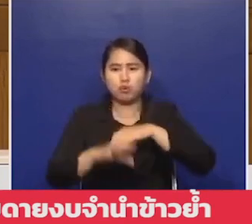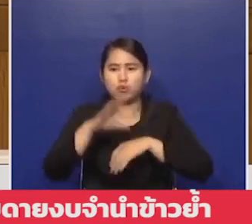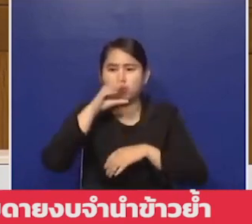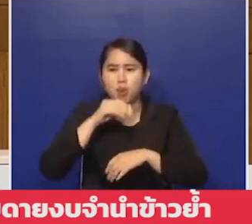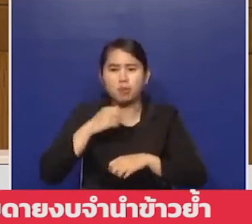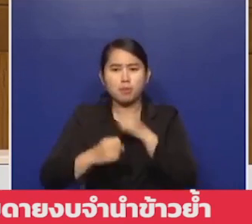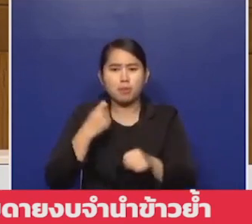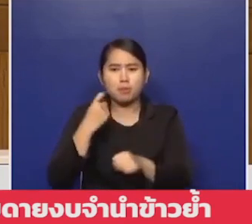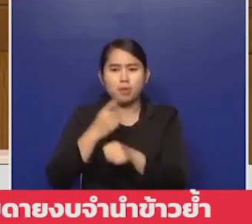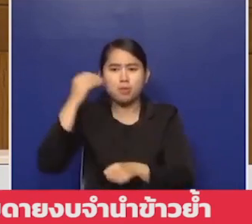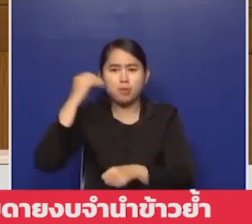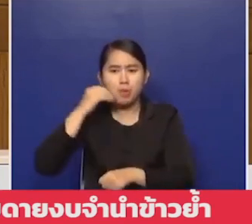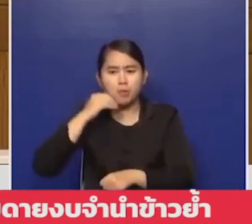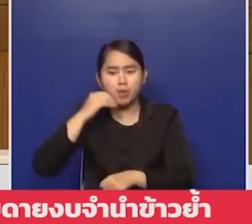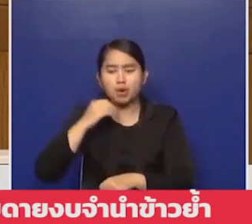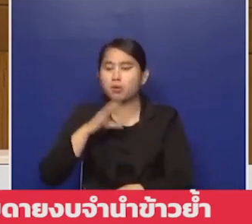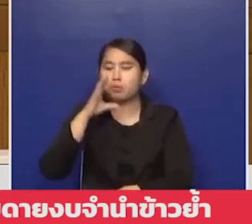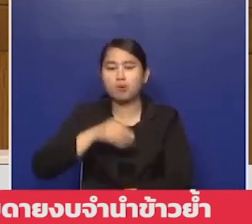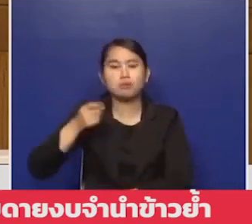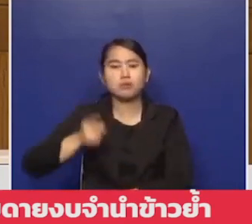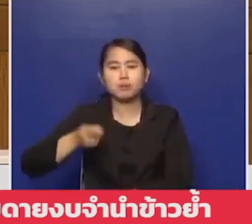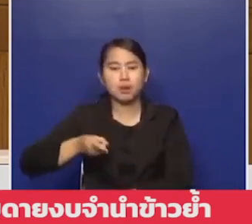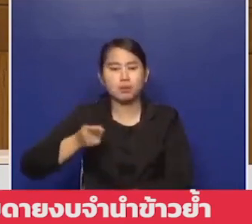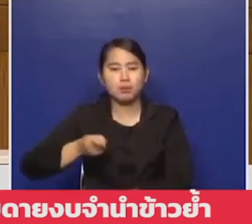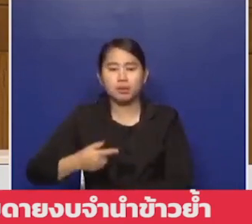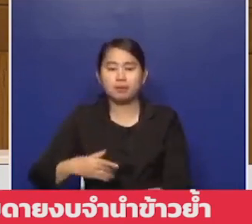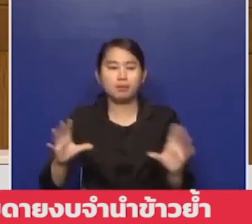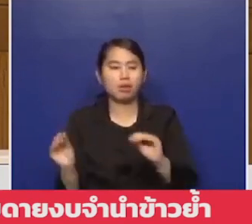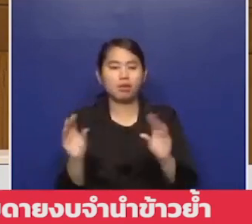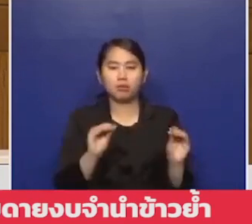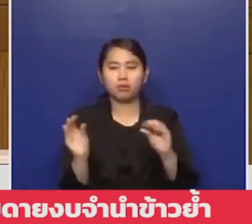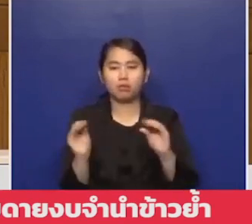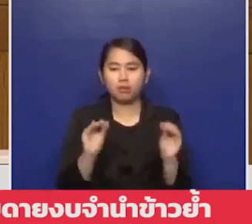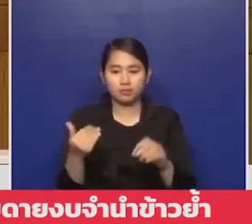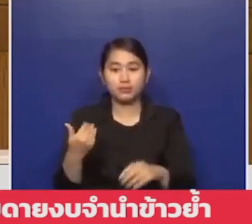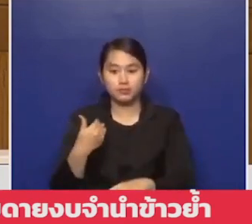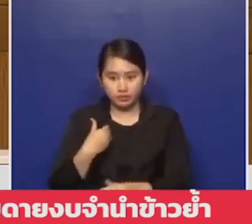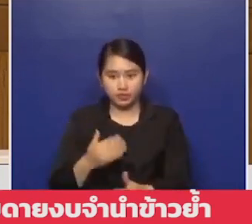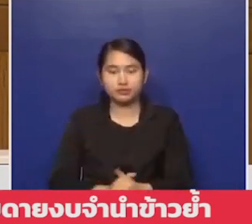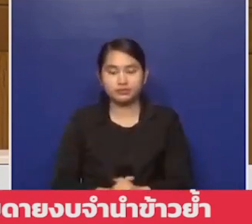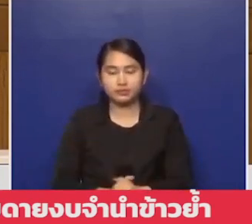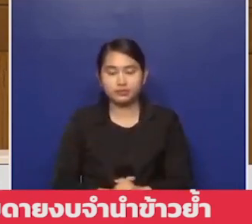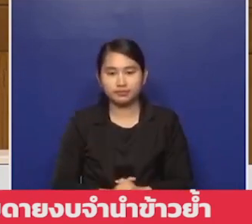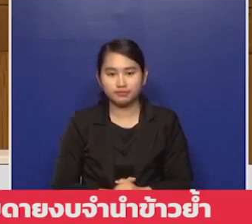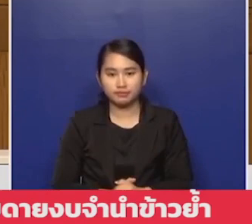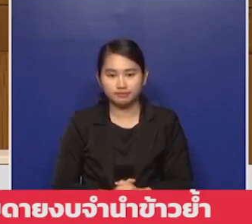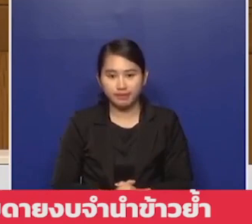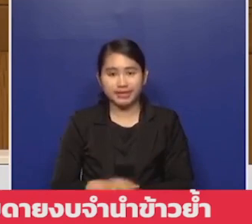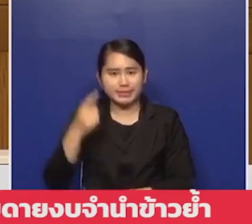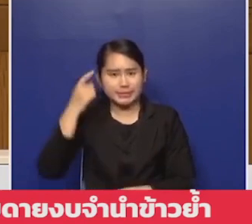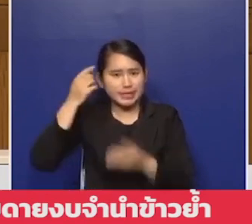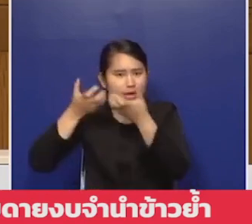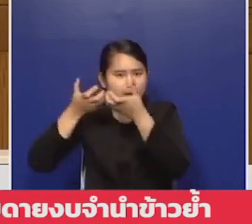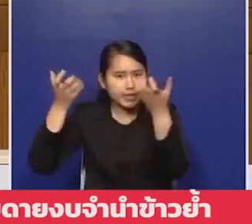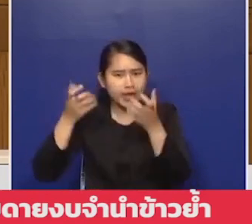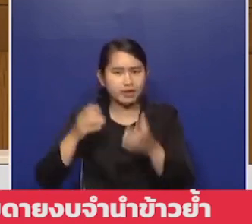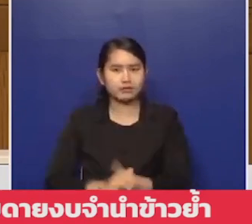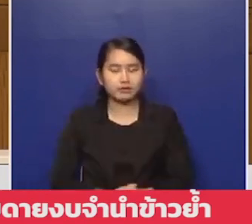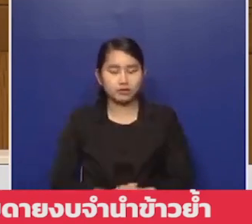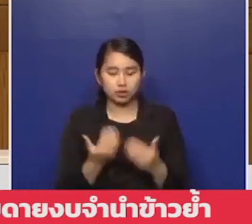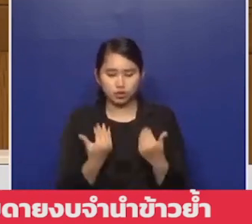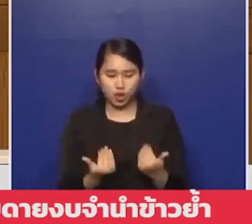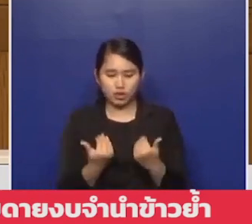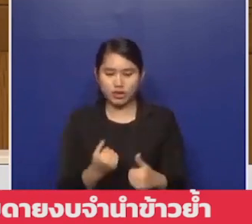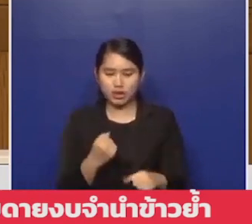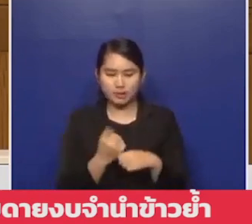งแต่วันสวงศึกในไล่ข่มเหงหากคนไทยหันมาฆ่ากันเองเราจะร้องเพลงชาติไทยให้ใคร